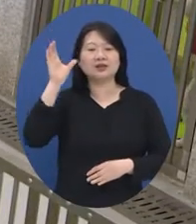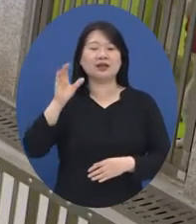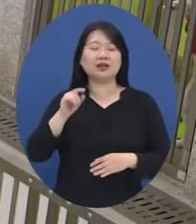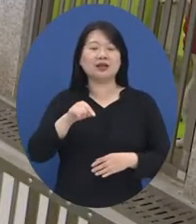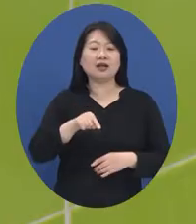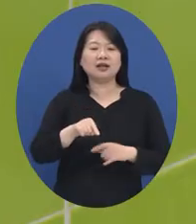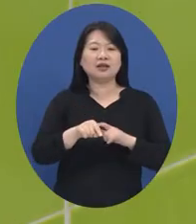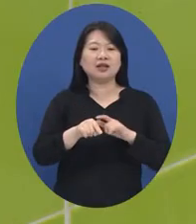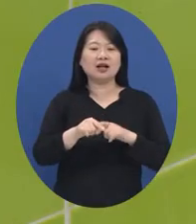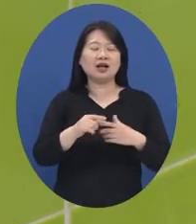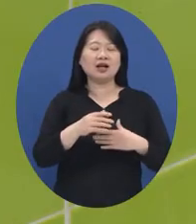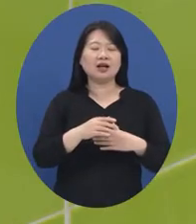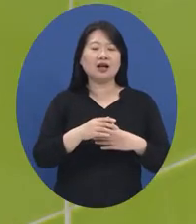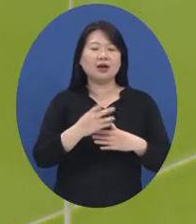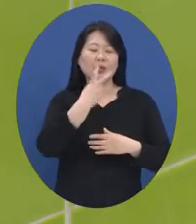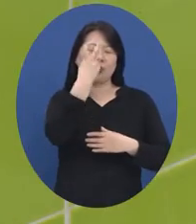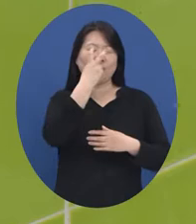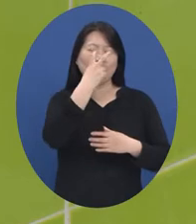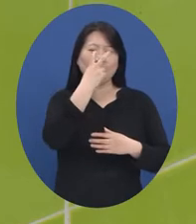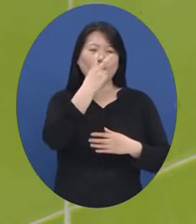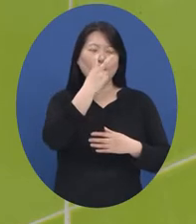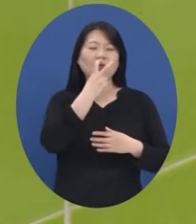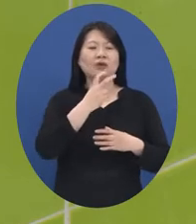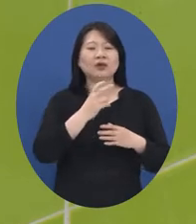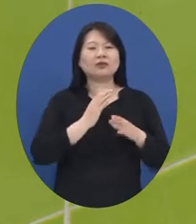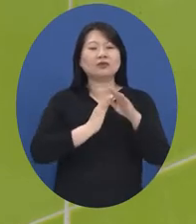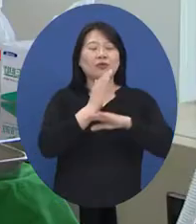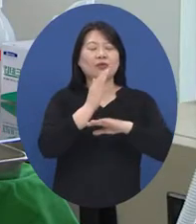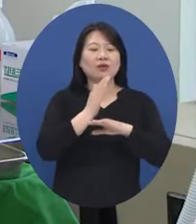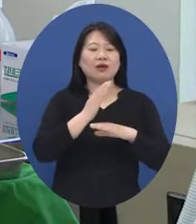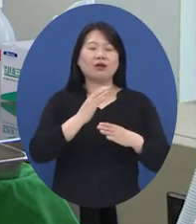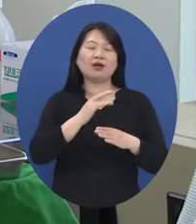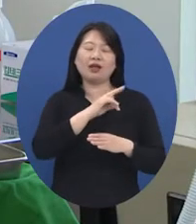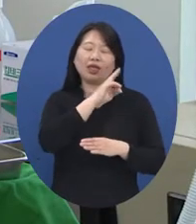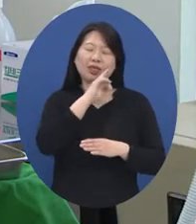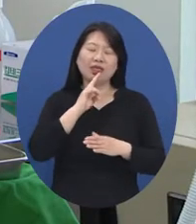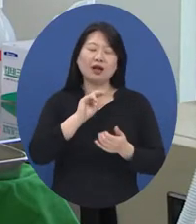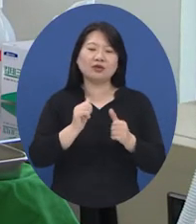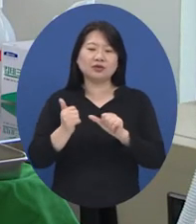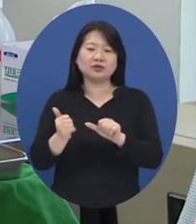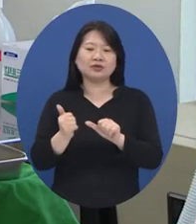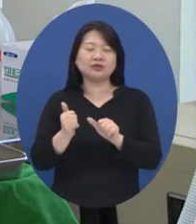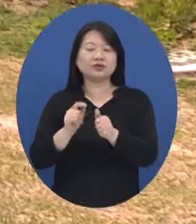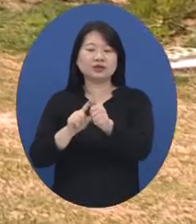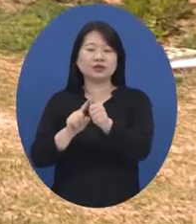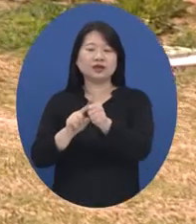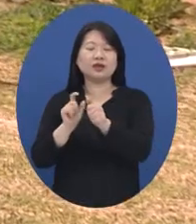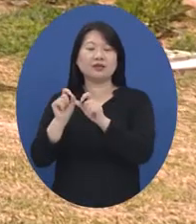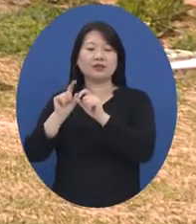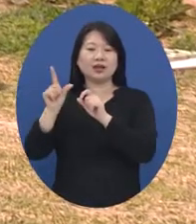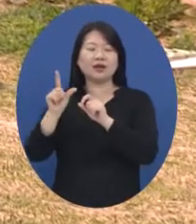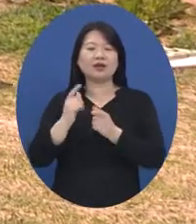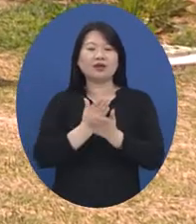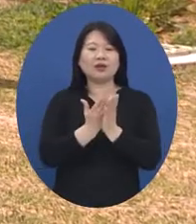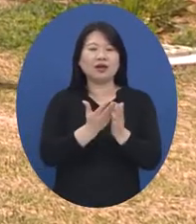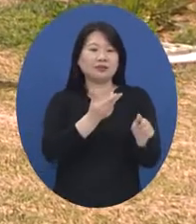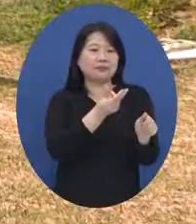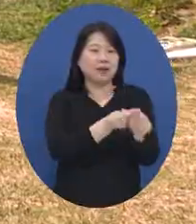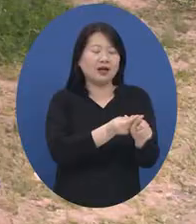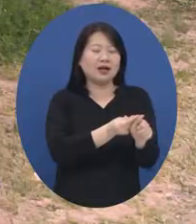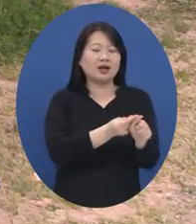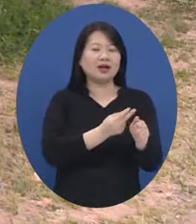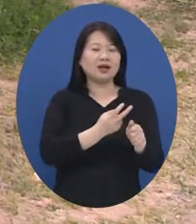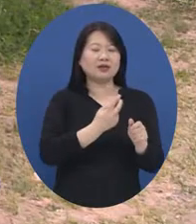기간이 지나 안락사 대상이 된 소형견 들이 대다수 이들은 각종 예방접종 등 치료와 훈련을 거쳐